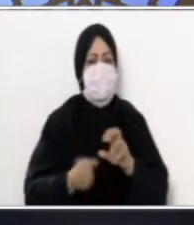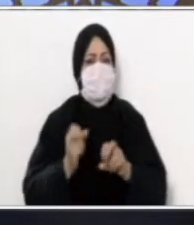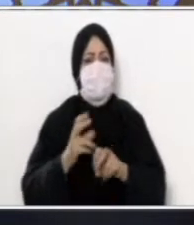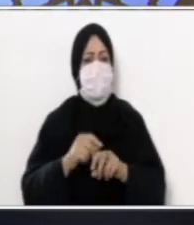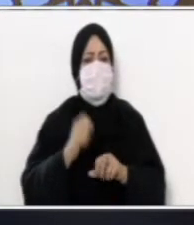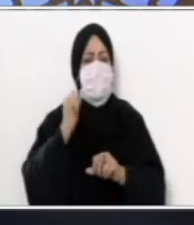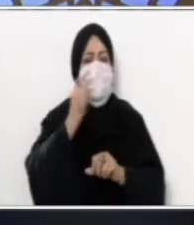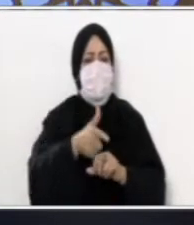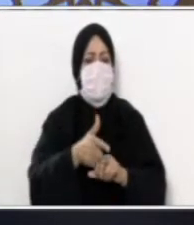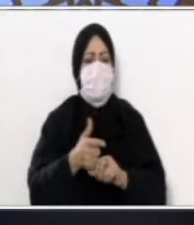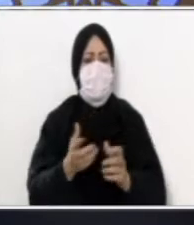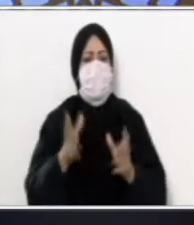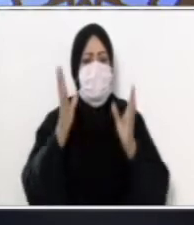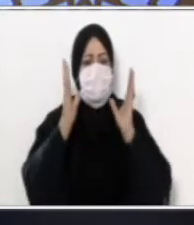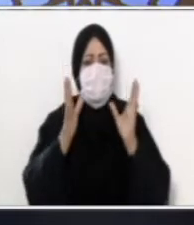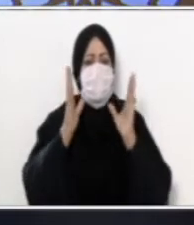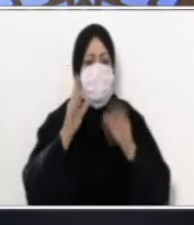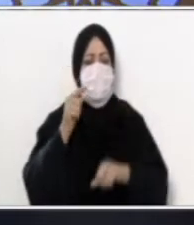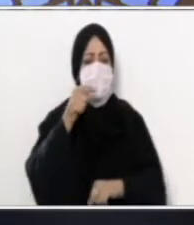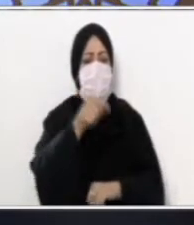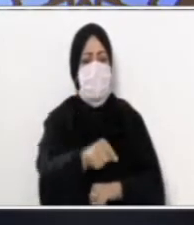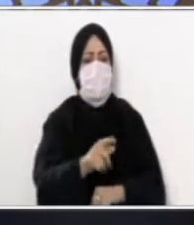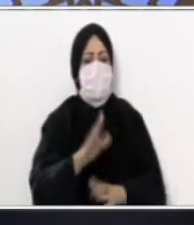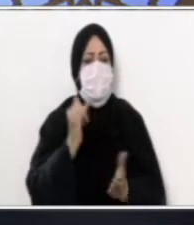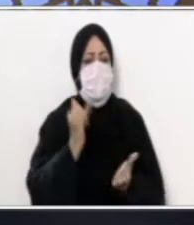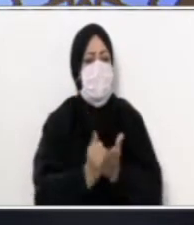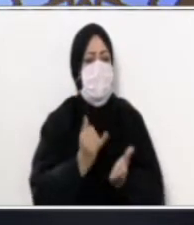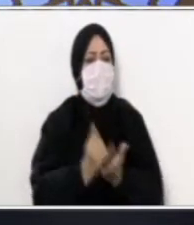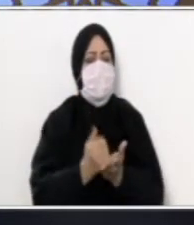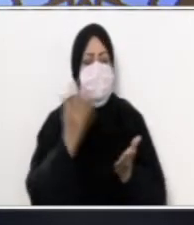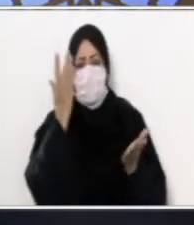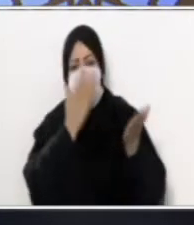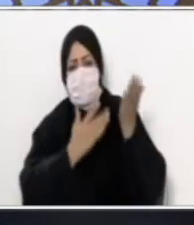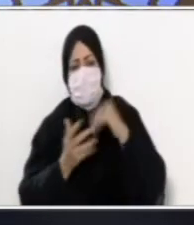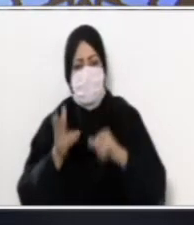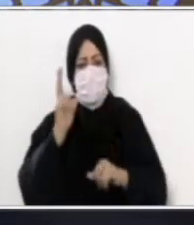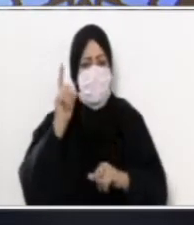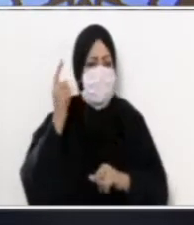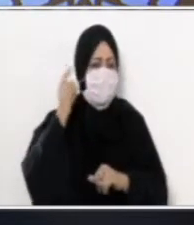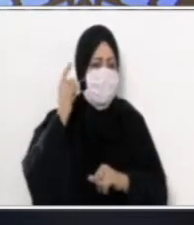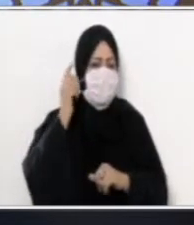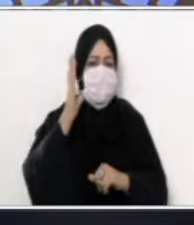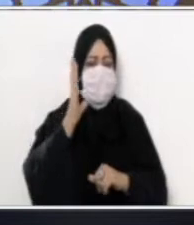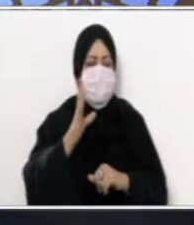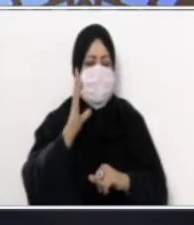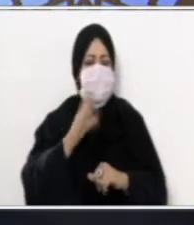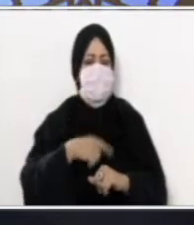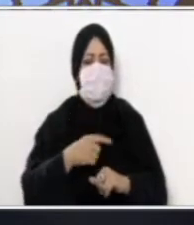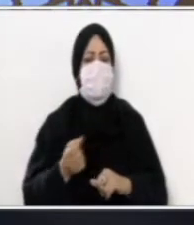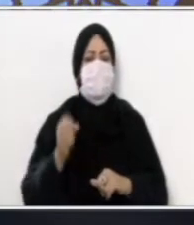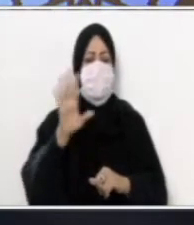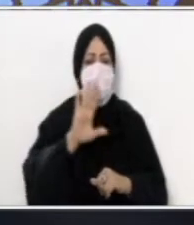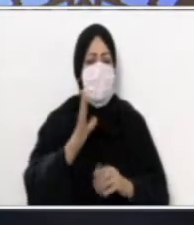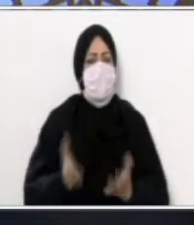الحقيقي وهو الذي تذكر فيه الصلاة خير من النوم، ويعني يلزمون الناس بالصلاة